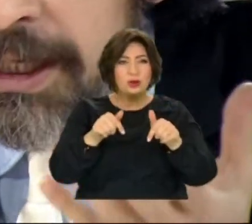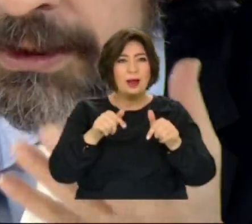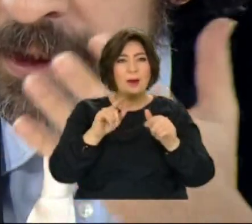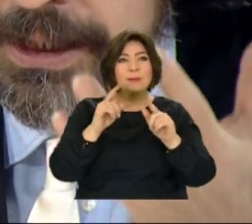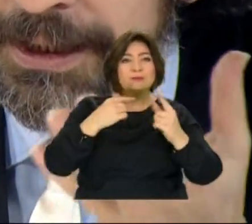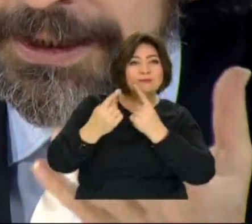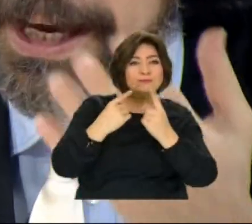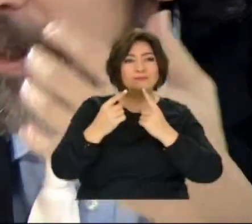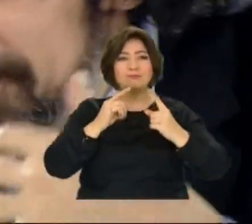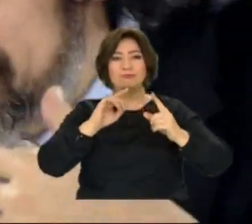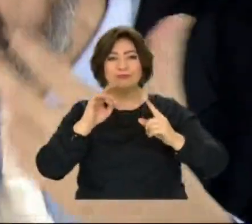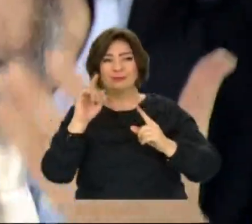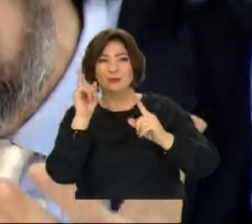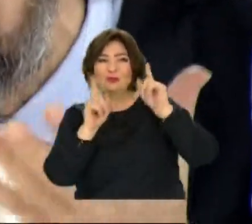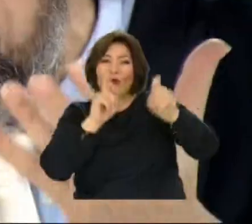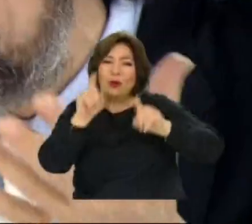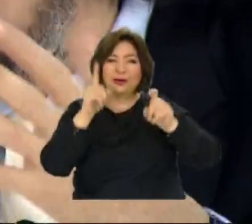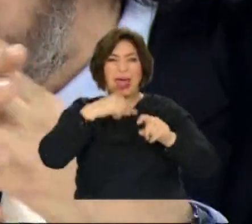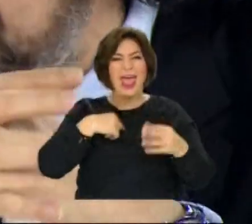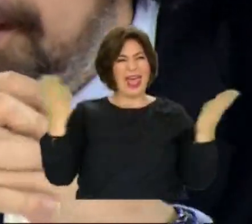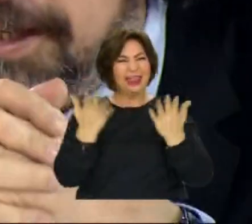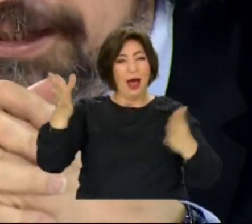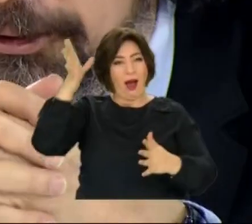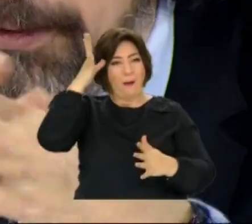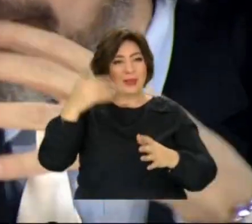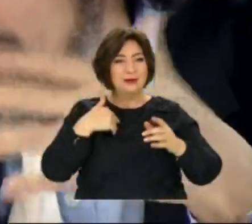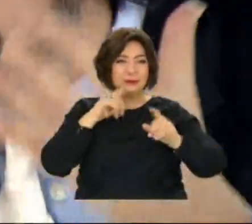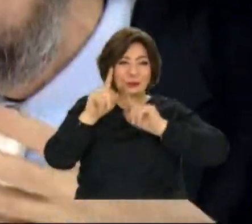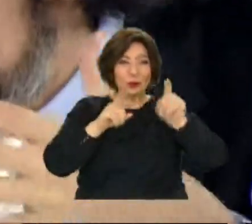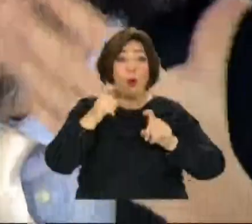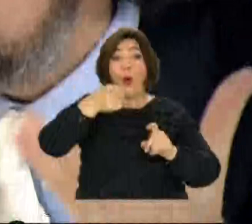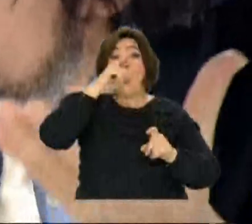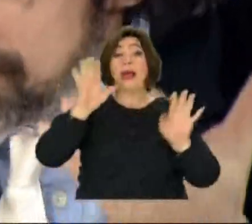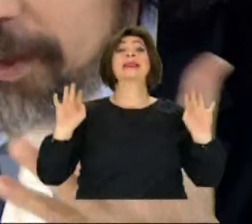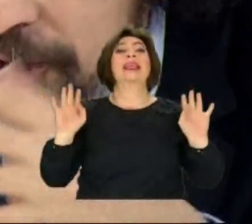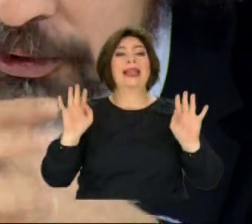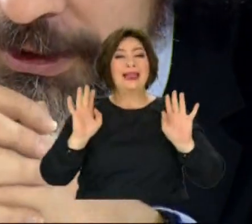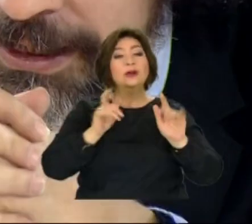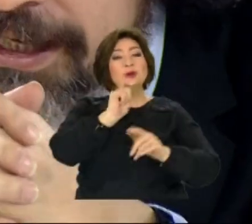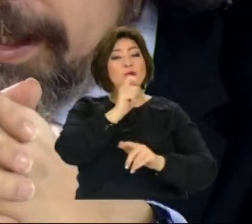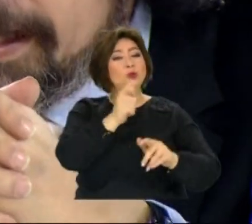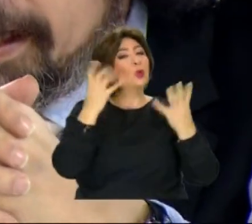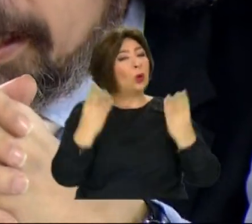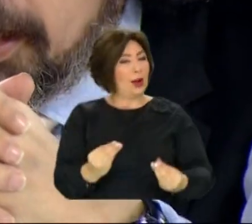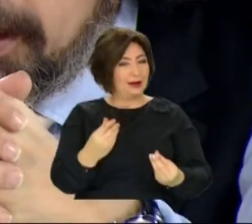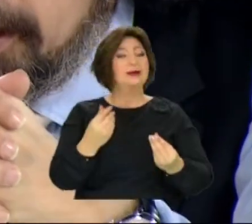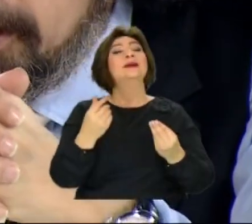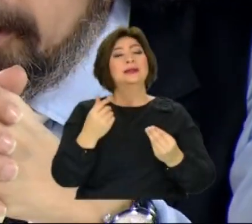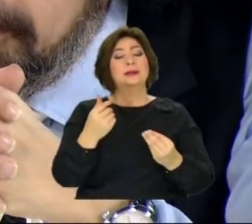moderatör olarak en aptalınız ben olarak biraz da soruları seslendiriyorum. Yani Okan olarak değil de soruyu soran kişi olarak.